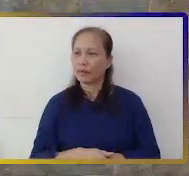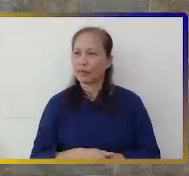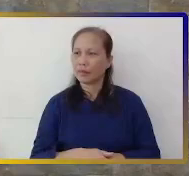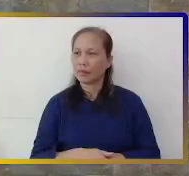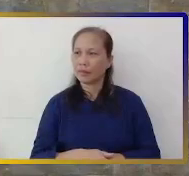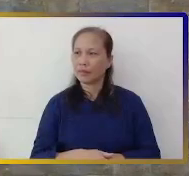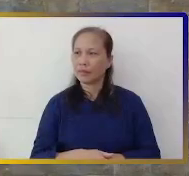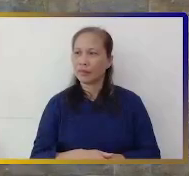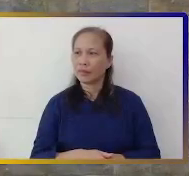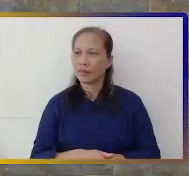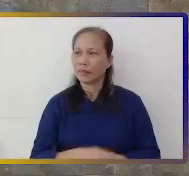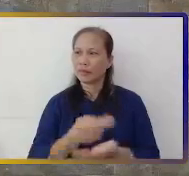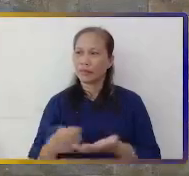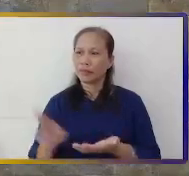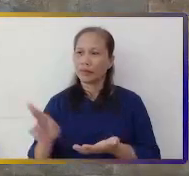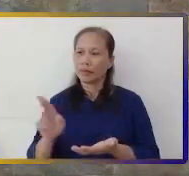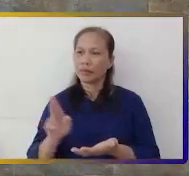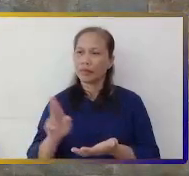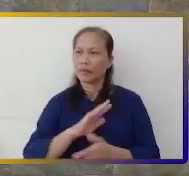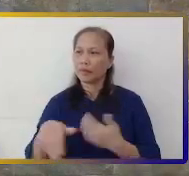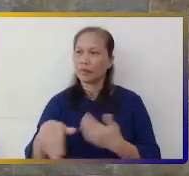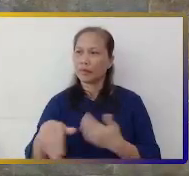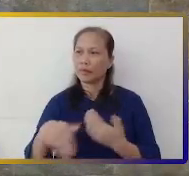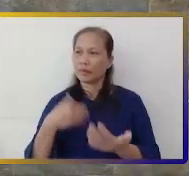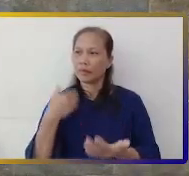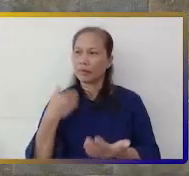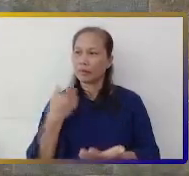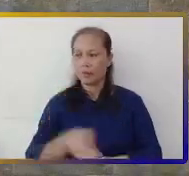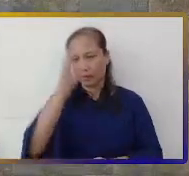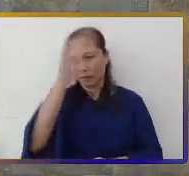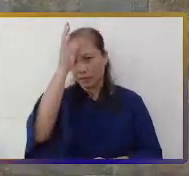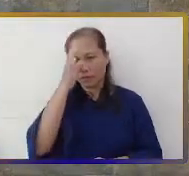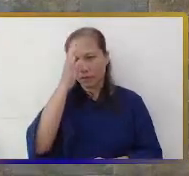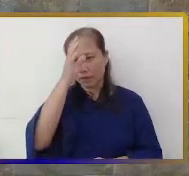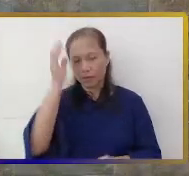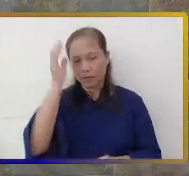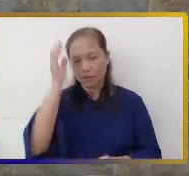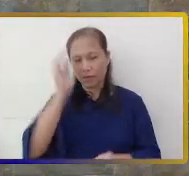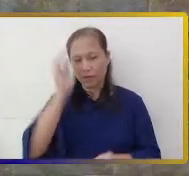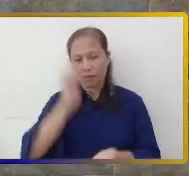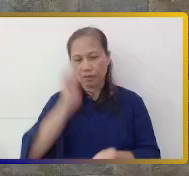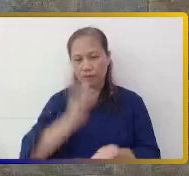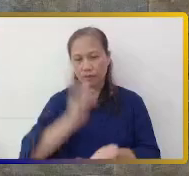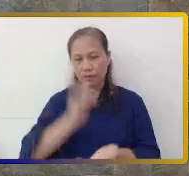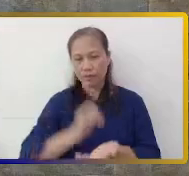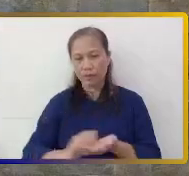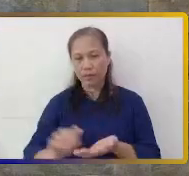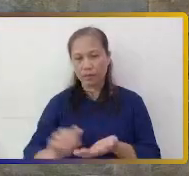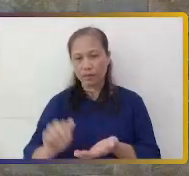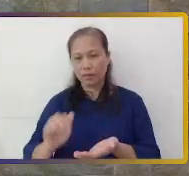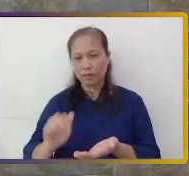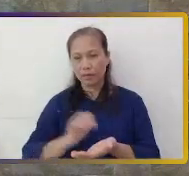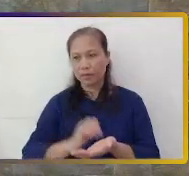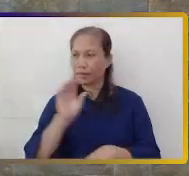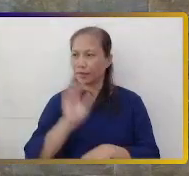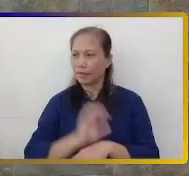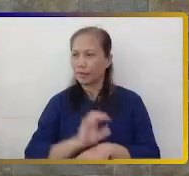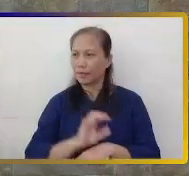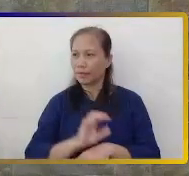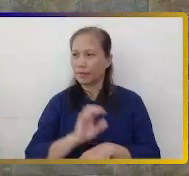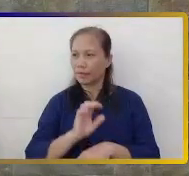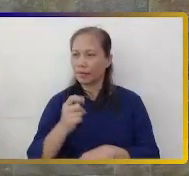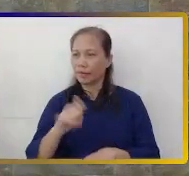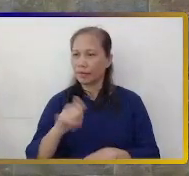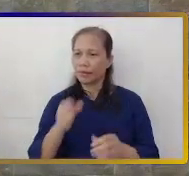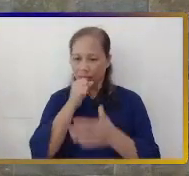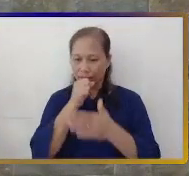they rejected yong Catholic concept of the church Bakit they form The simple congregation na